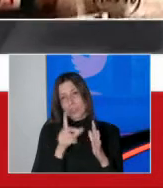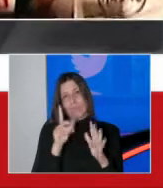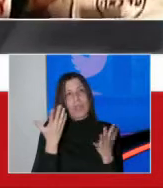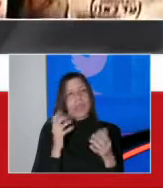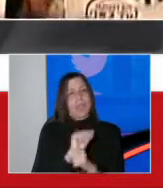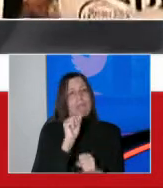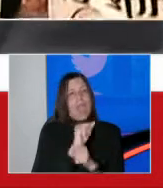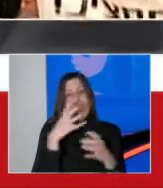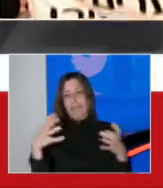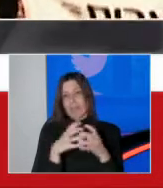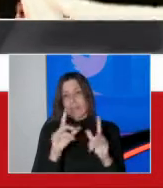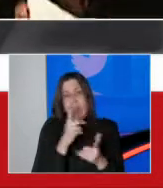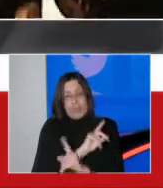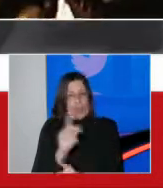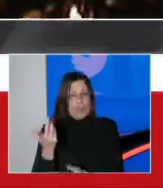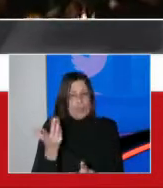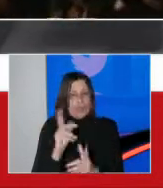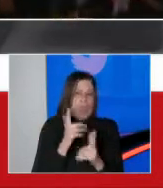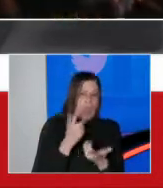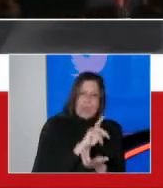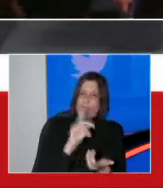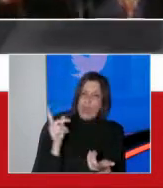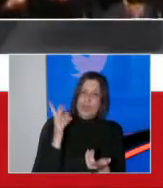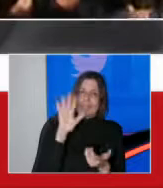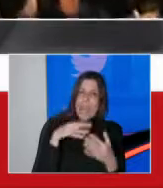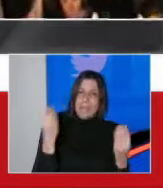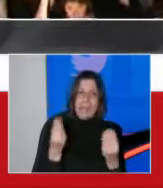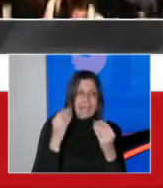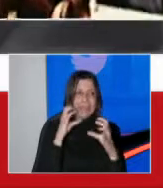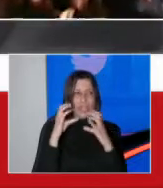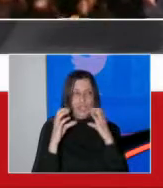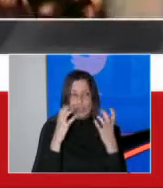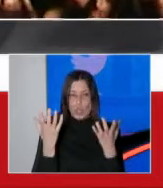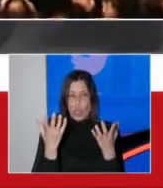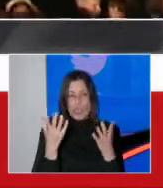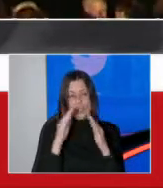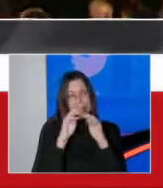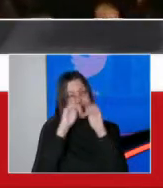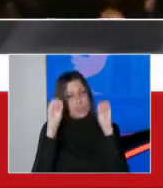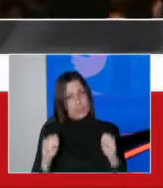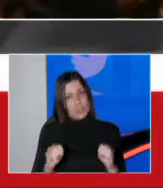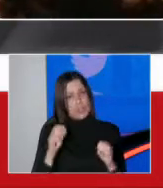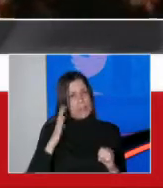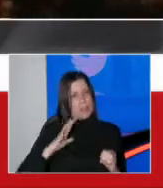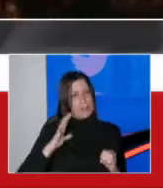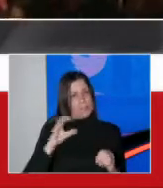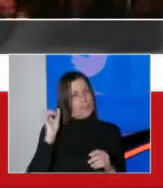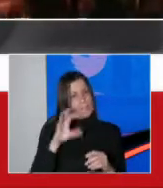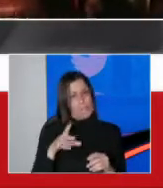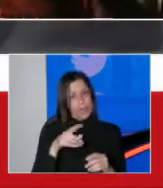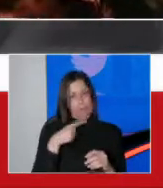מחאה חברתית? למה לא בעצם? למה לא שגם אמצעי תקשורת ממוסדים, ממלכתיים,